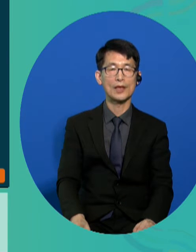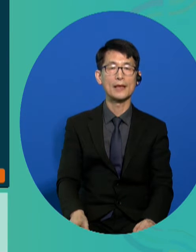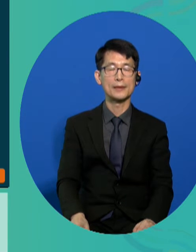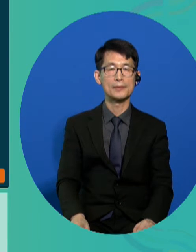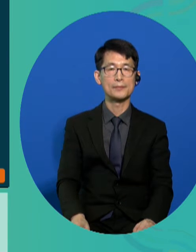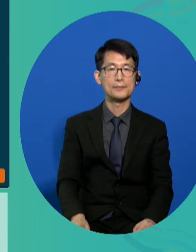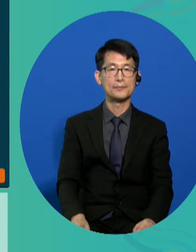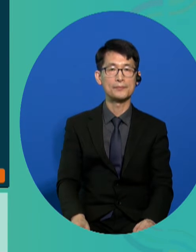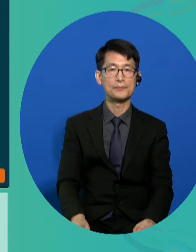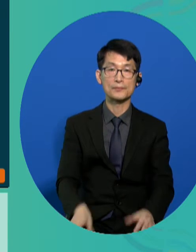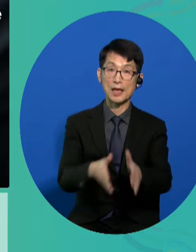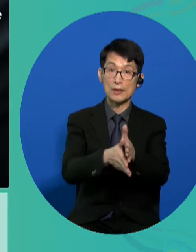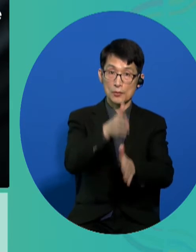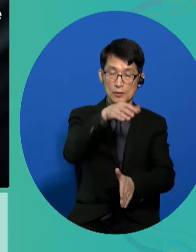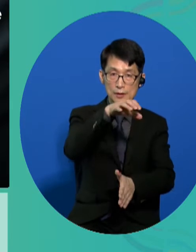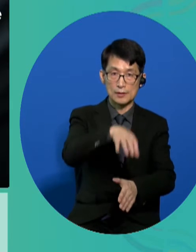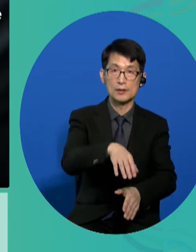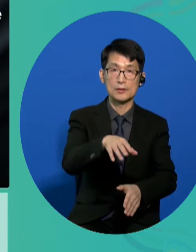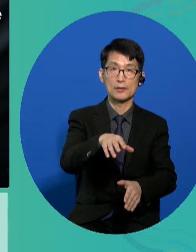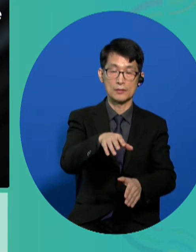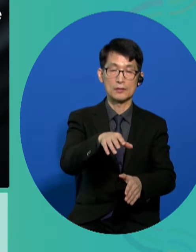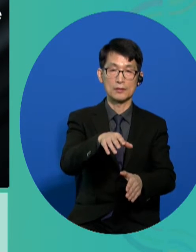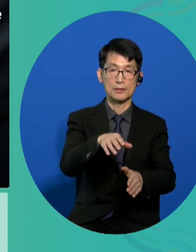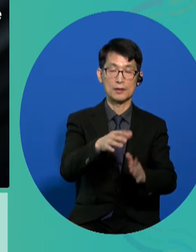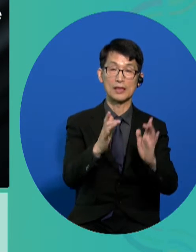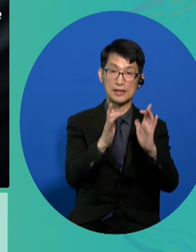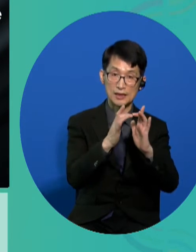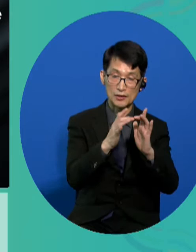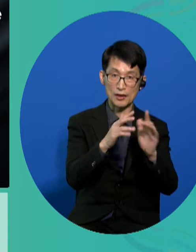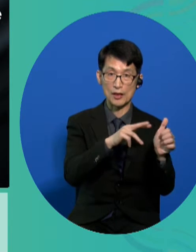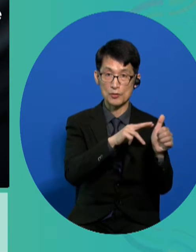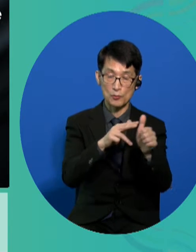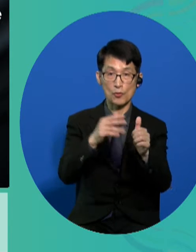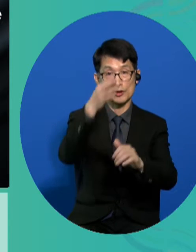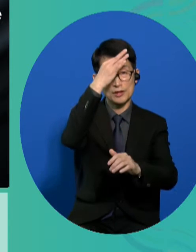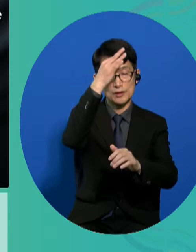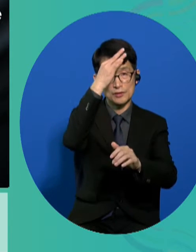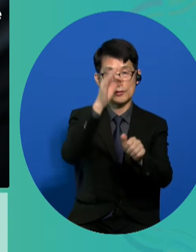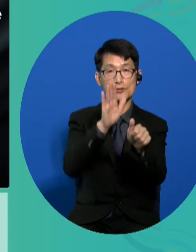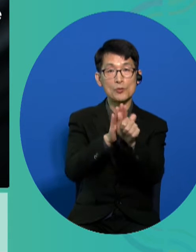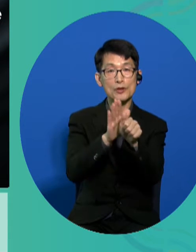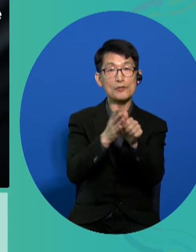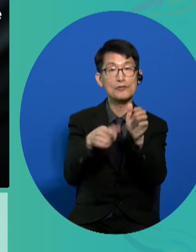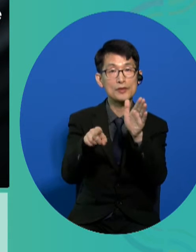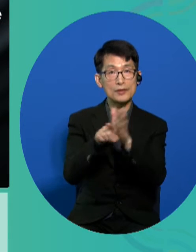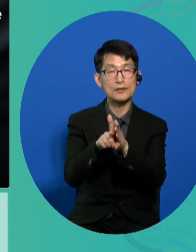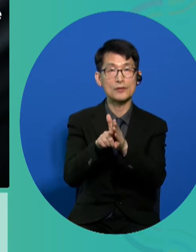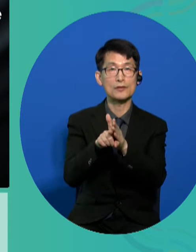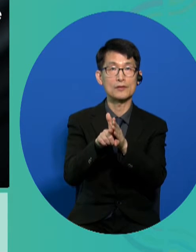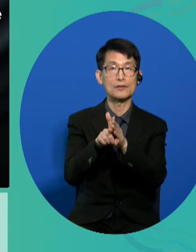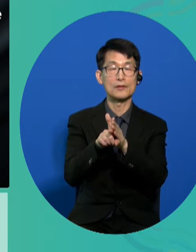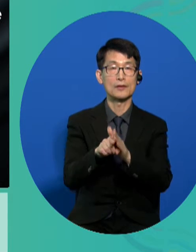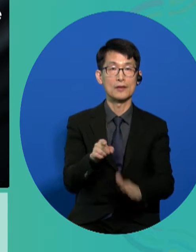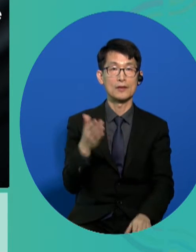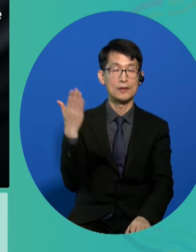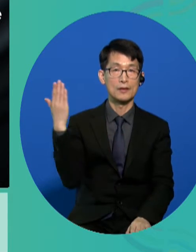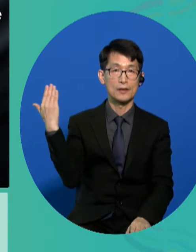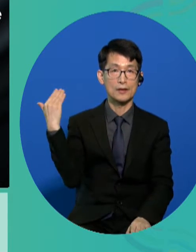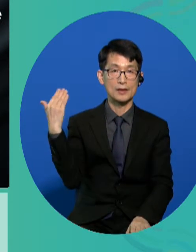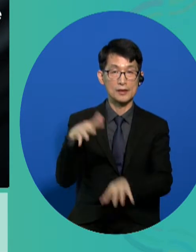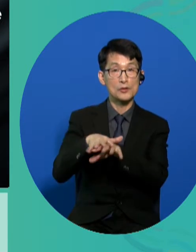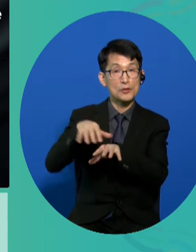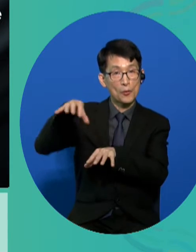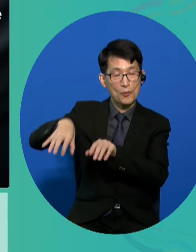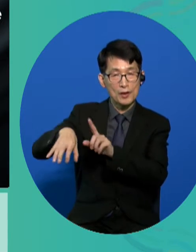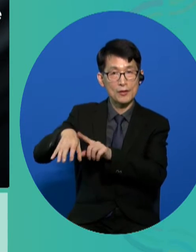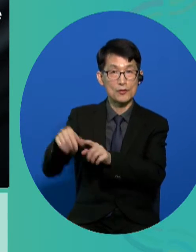따라서 도시가 기술을 사용하여 포용을 지원하도록 돕기 위해 G3ICT는 6년 전에 Smart Cities for All